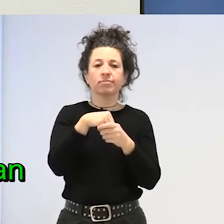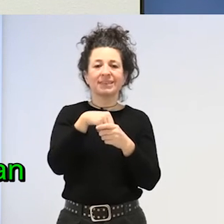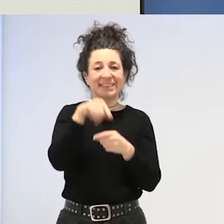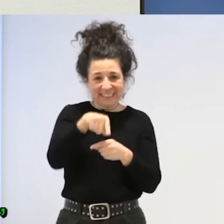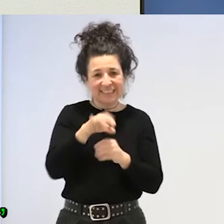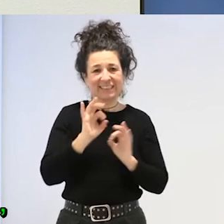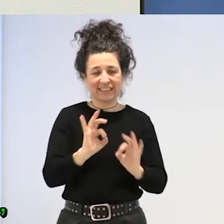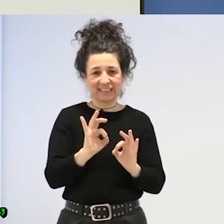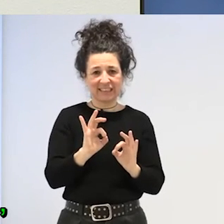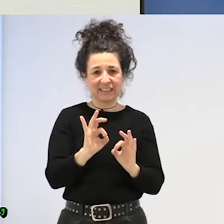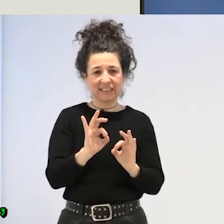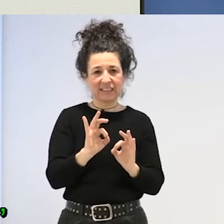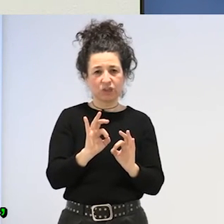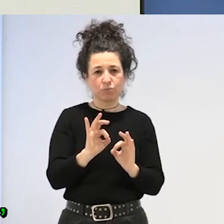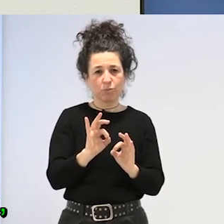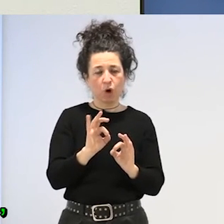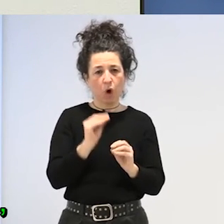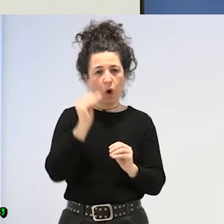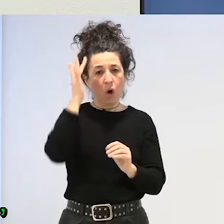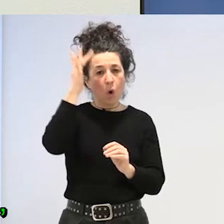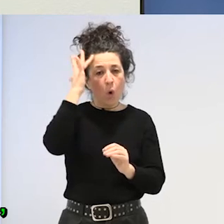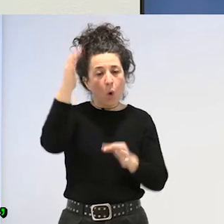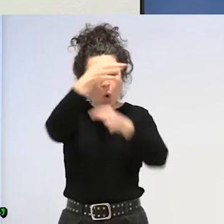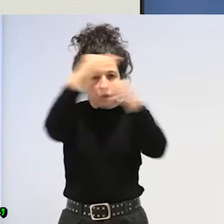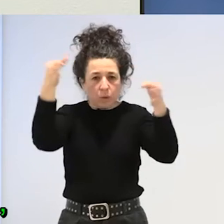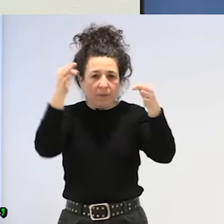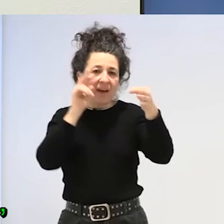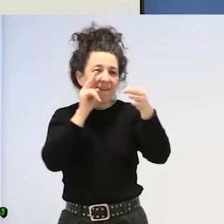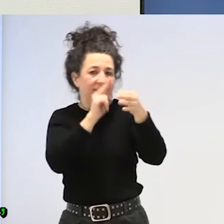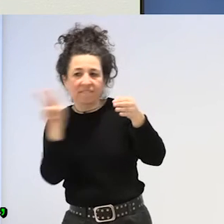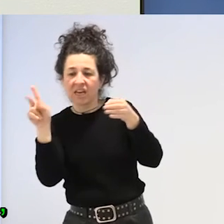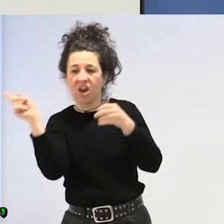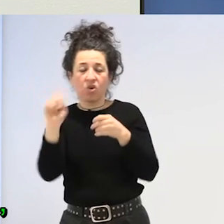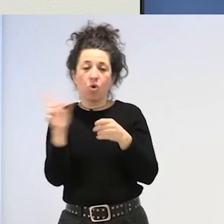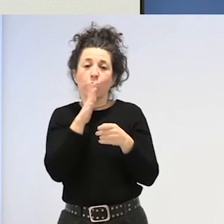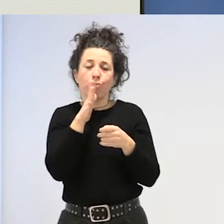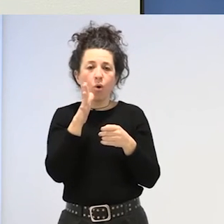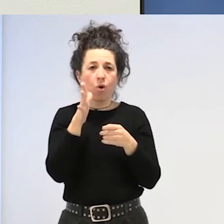hori, ez utopiari begiratzea, zen utopiak berez ez dira